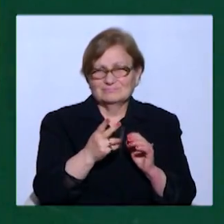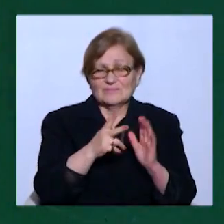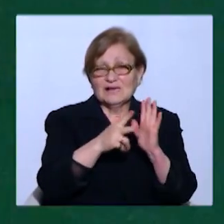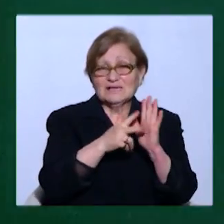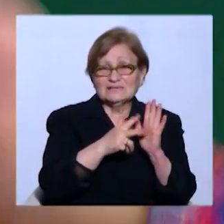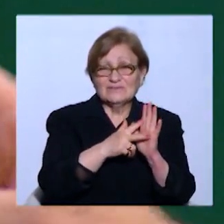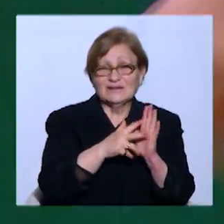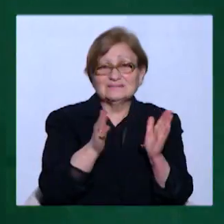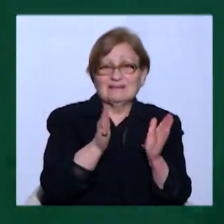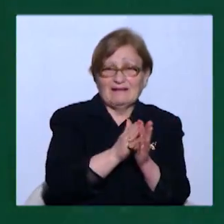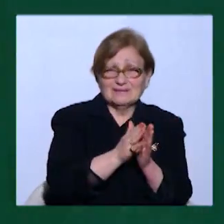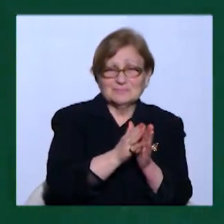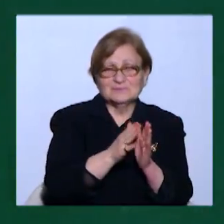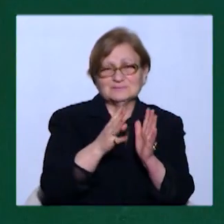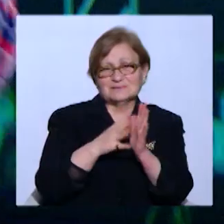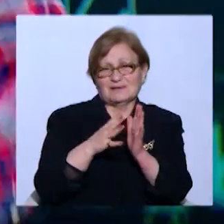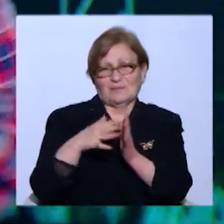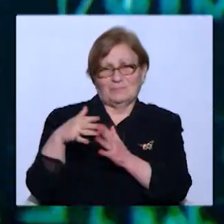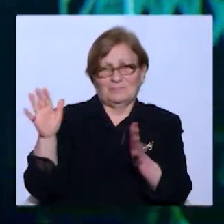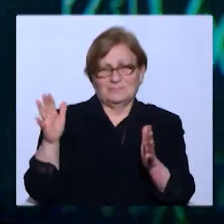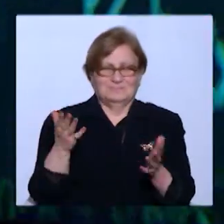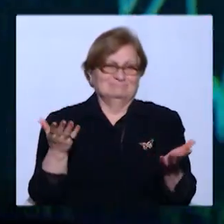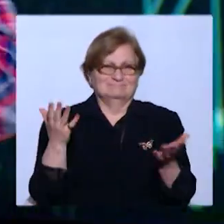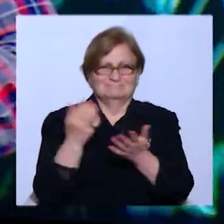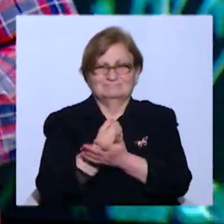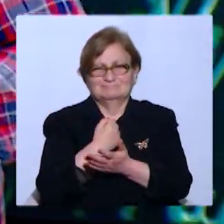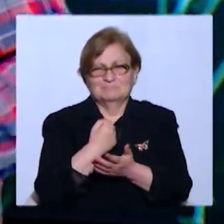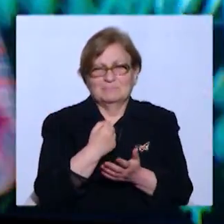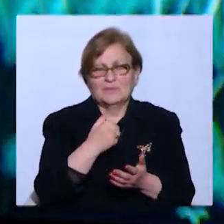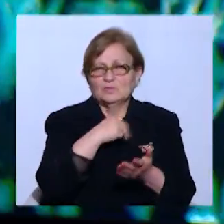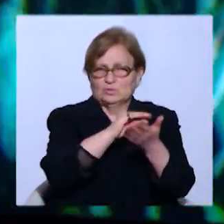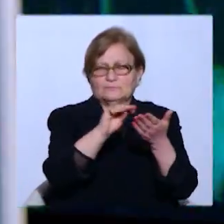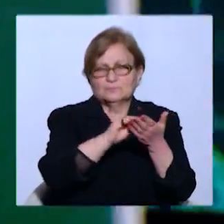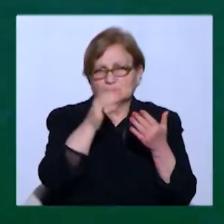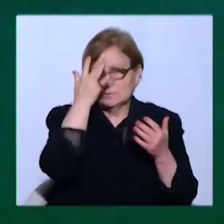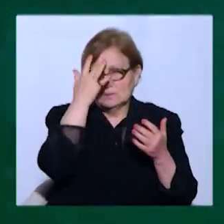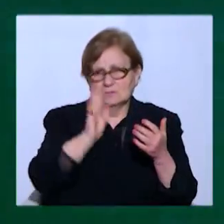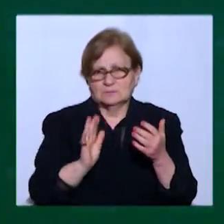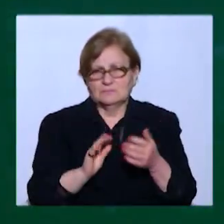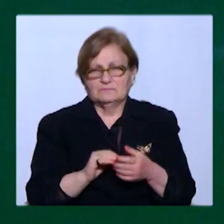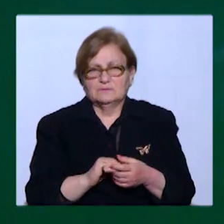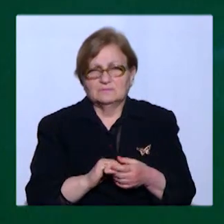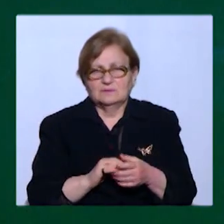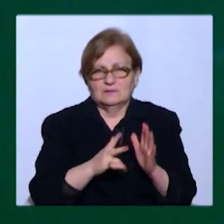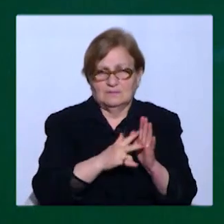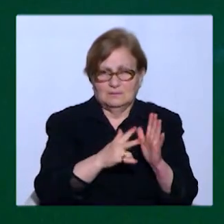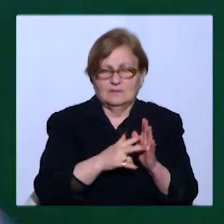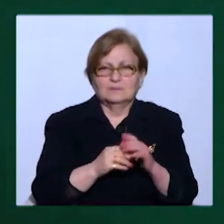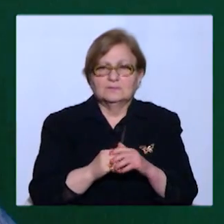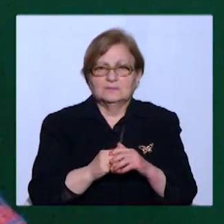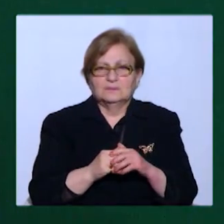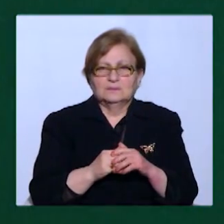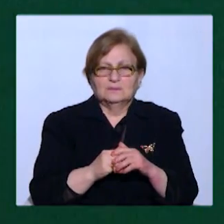8 ნაკლებია 9-ზე, გამოგვივიდა. ამასაც დავწერო, არ დაგვავიწყდეს. 8